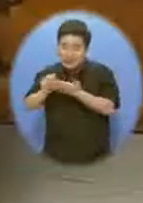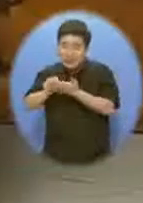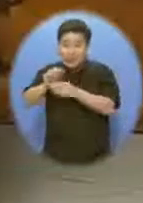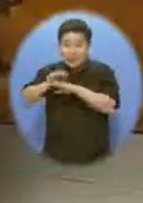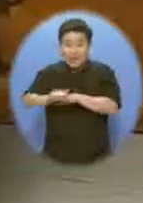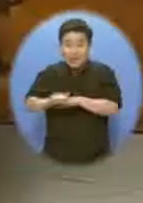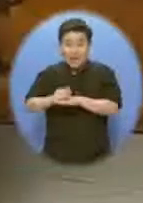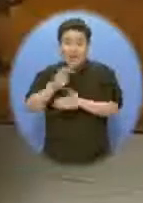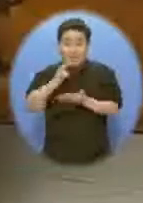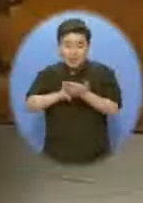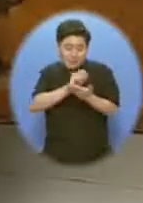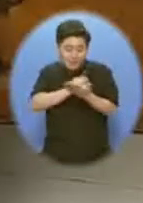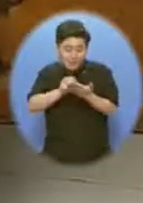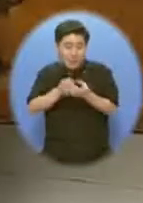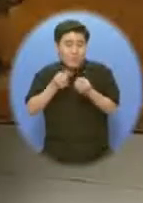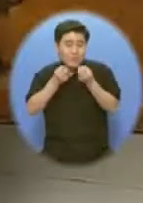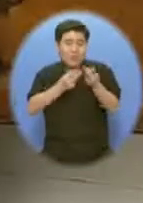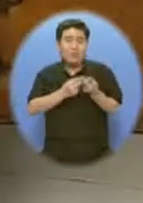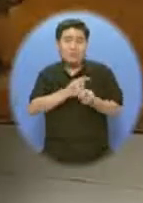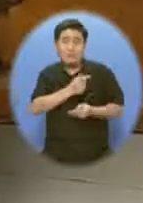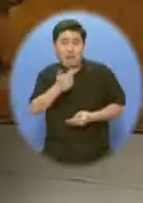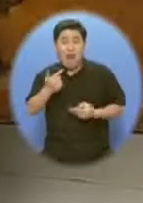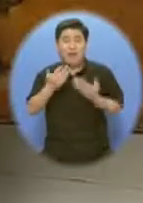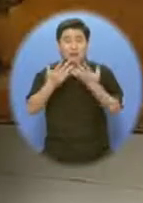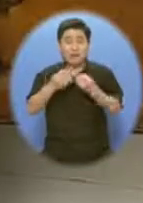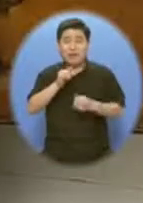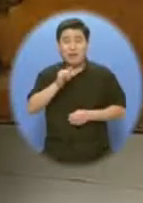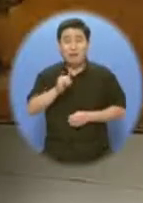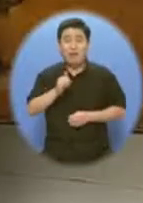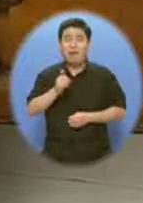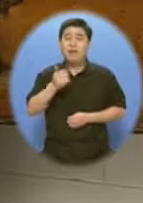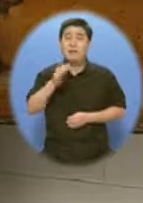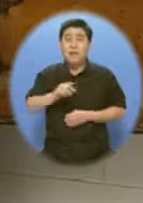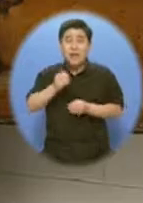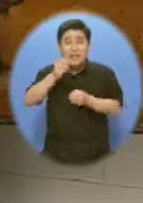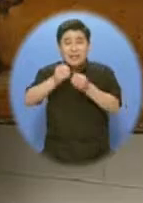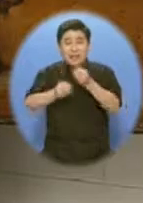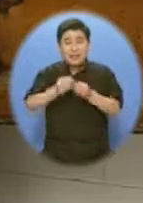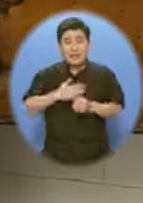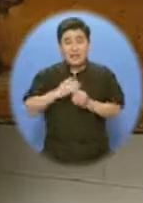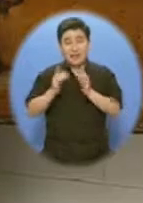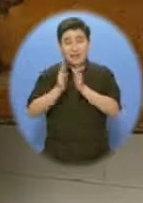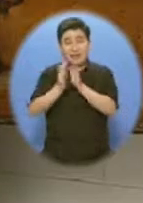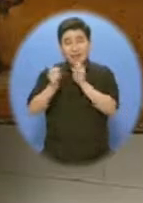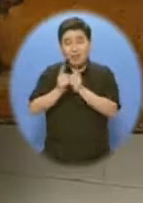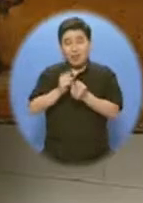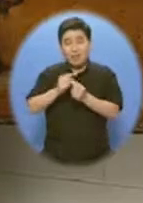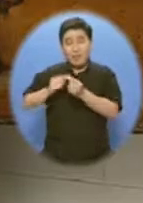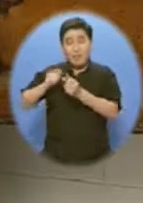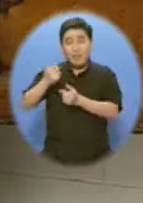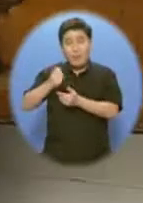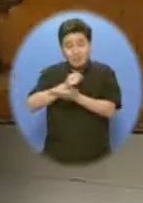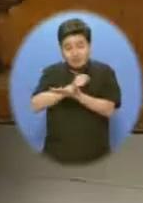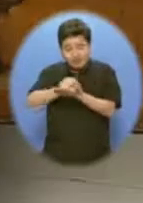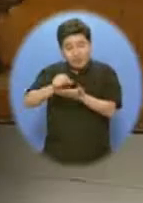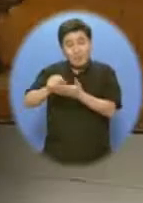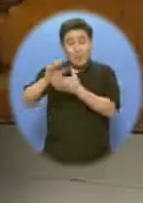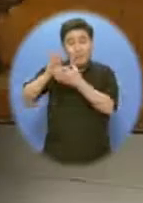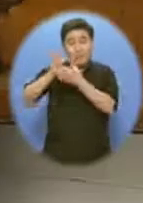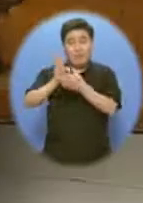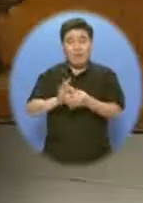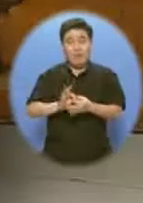써 보낸 적이 참 많았어요 근데 그 시를 제가 직접 이렇게 팬으로 이렇게